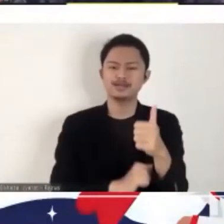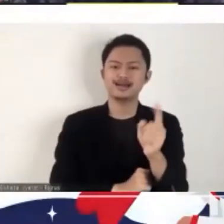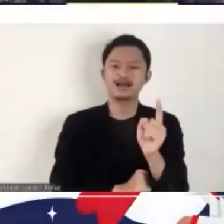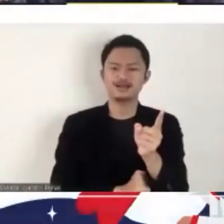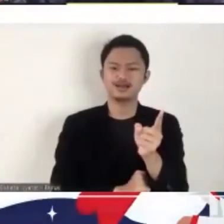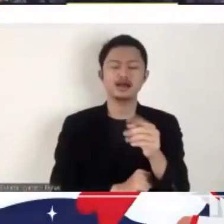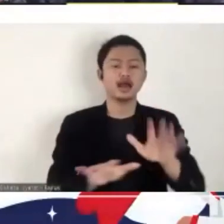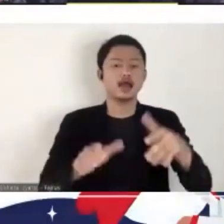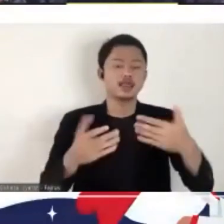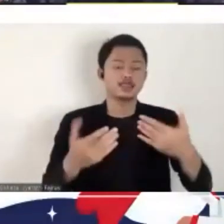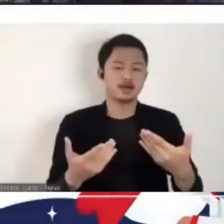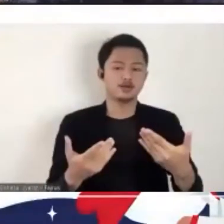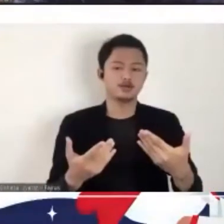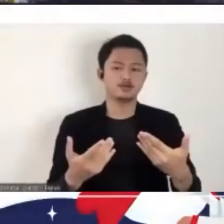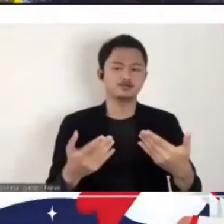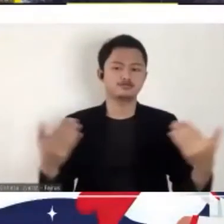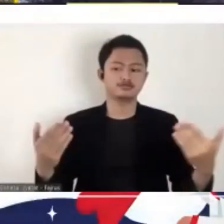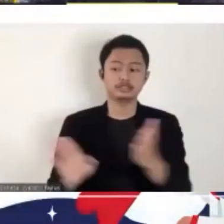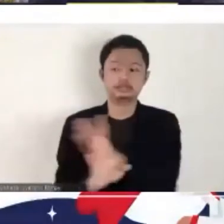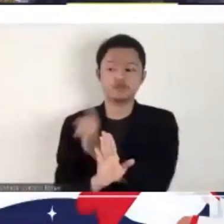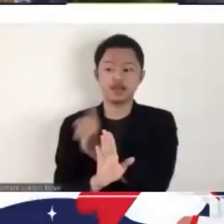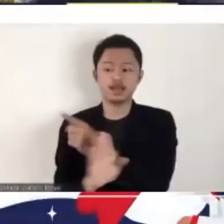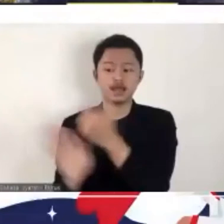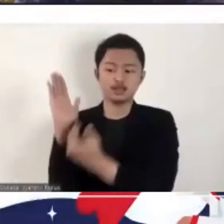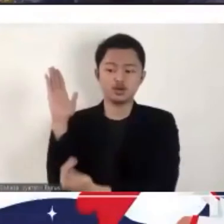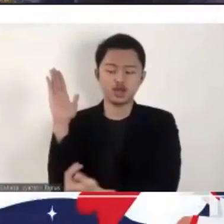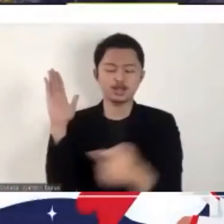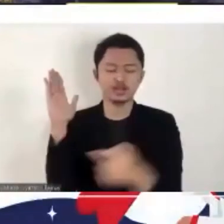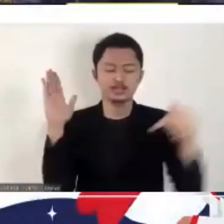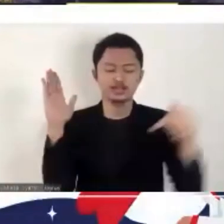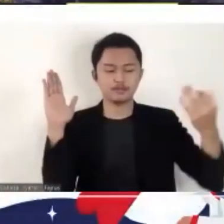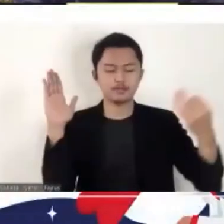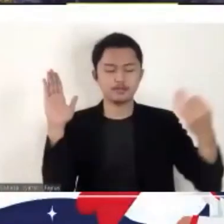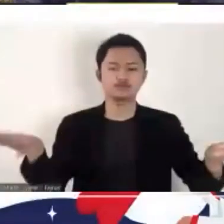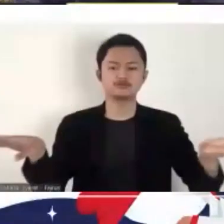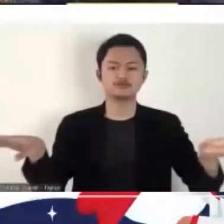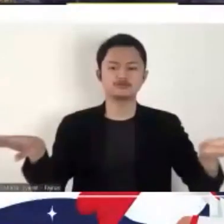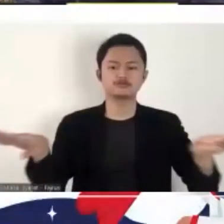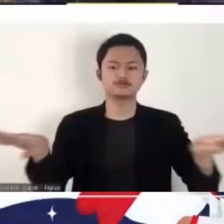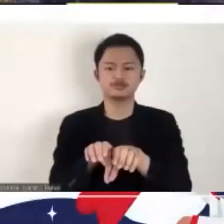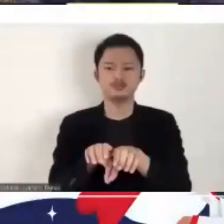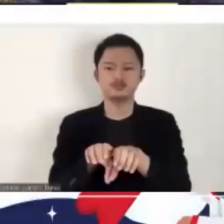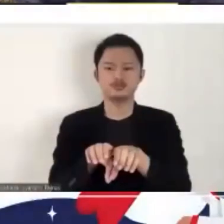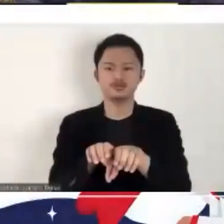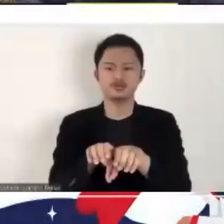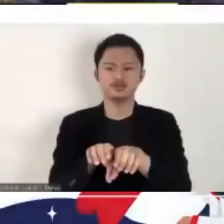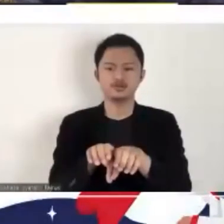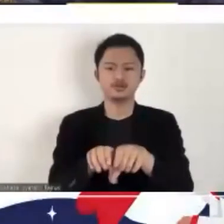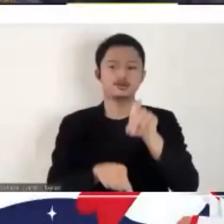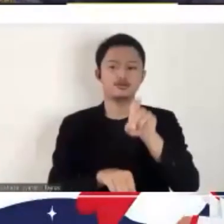sedih sejak diselaraskan dengan yang sudah jadi sebenarnya aku mungkin tidak dibutuhkan Anda daerah